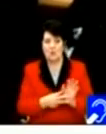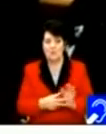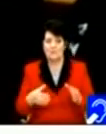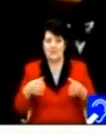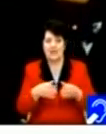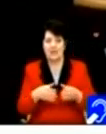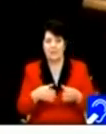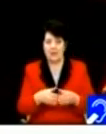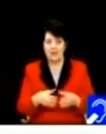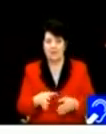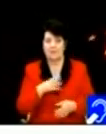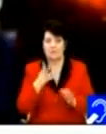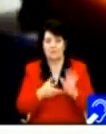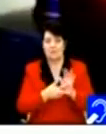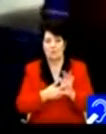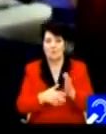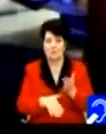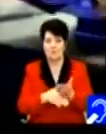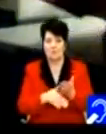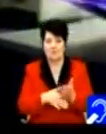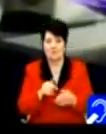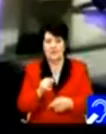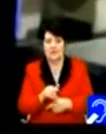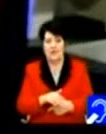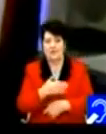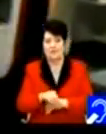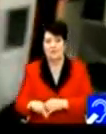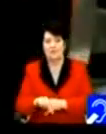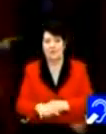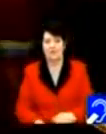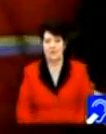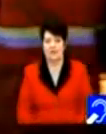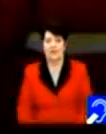echipajele smurd au efectuat 8 intervenții terestre transfrontaliere.